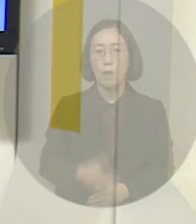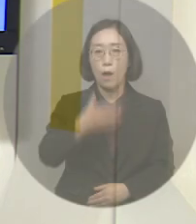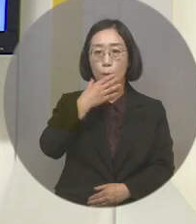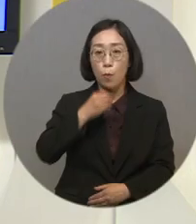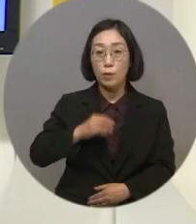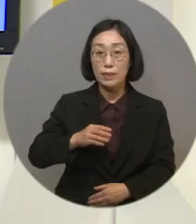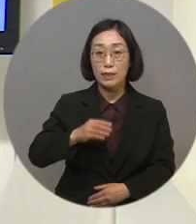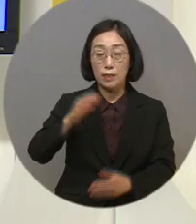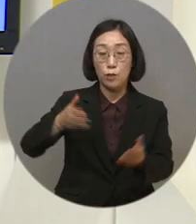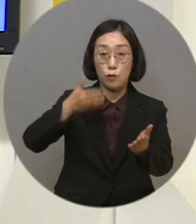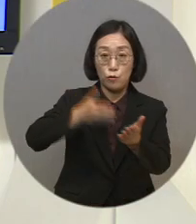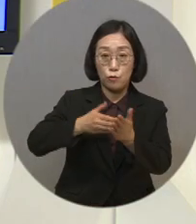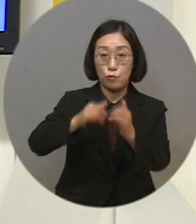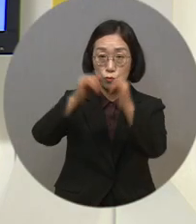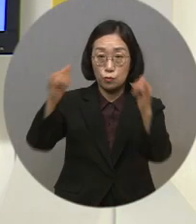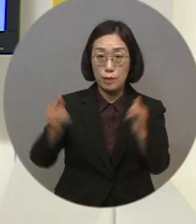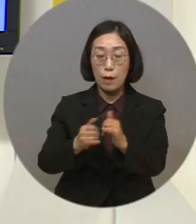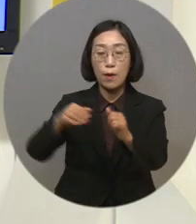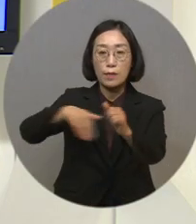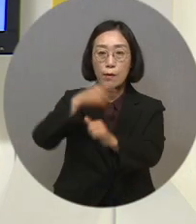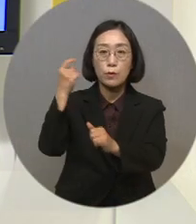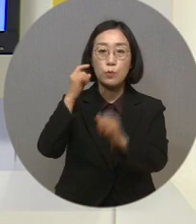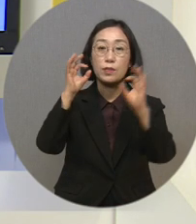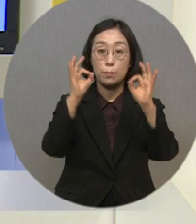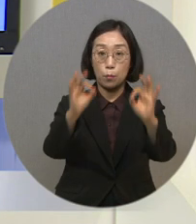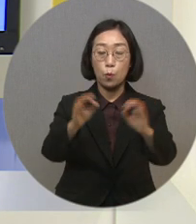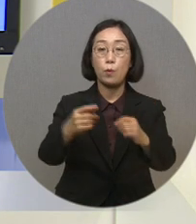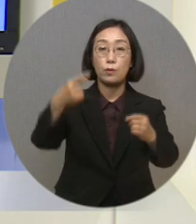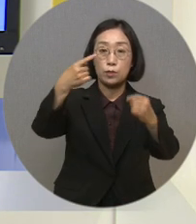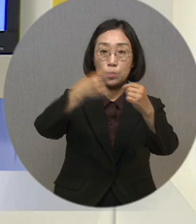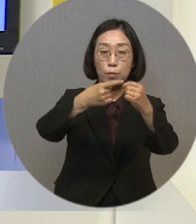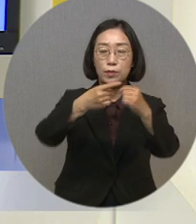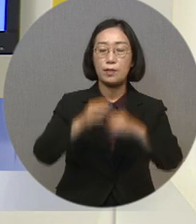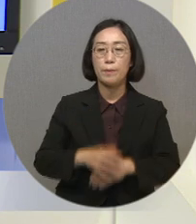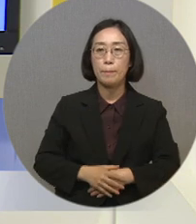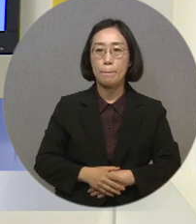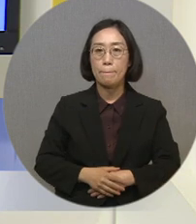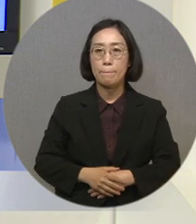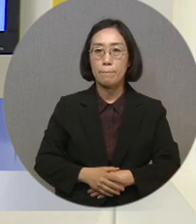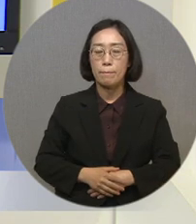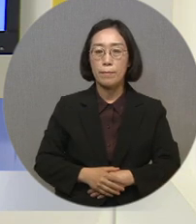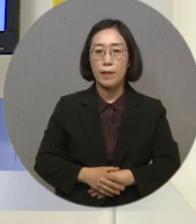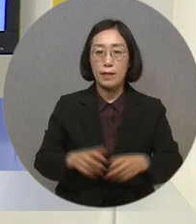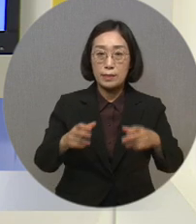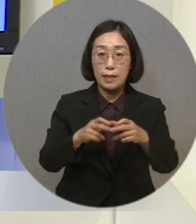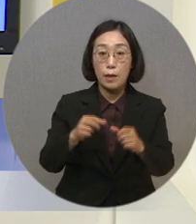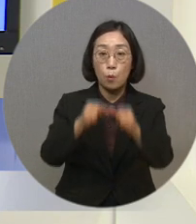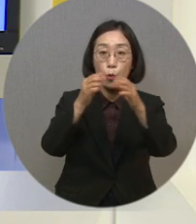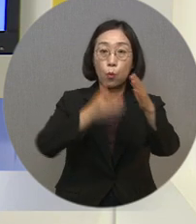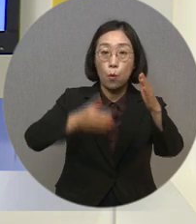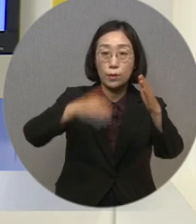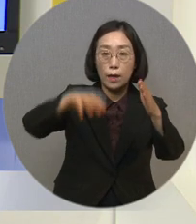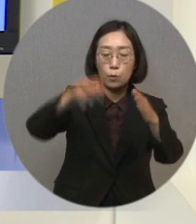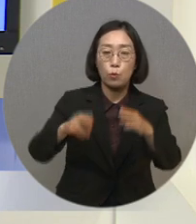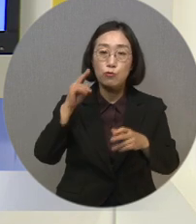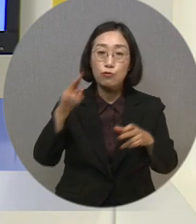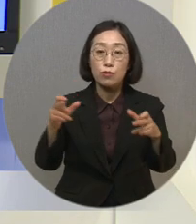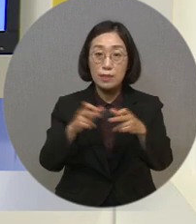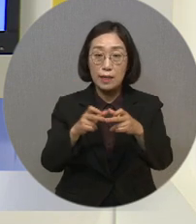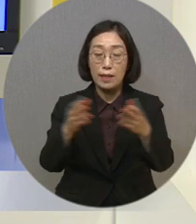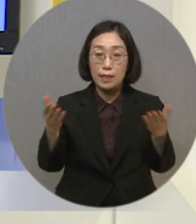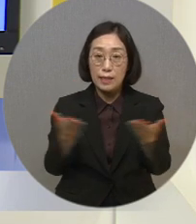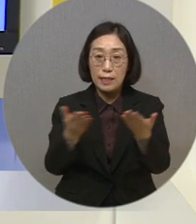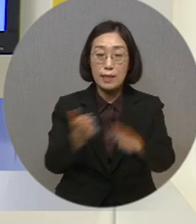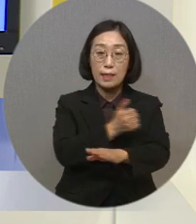외세어 뉴스와 함께 사회복지계 이슈를 만나봅니다. 오늘 첫 번째 기사입니다. 한국장애인고용공단이 중증장애인